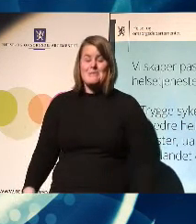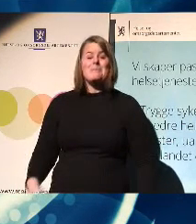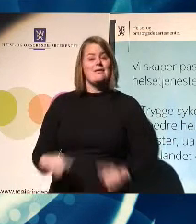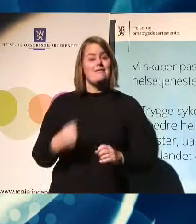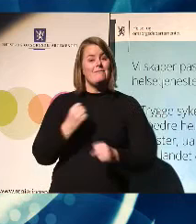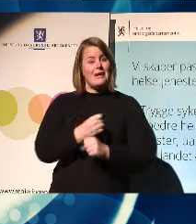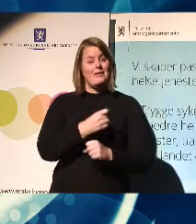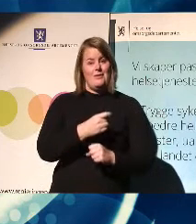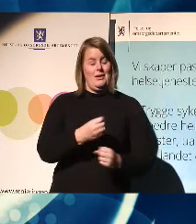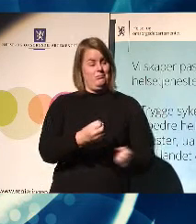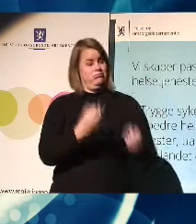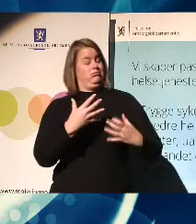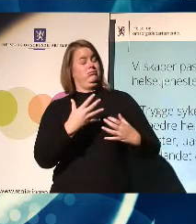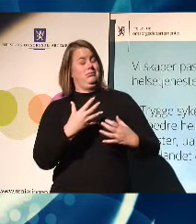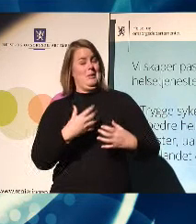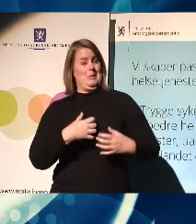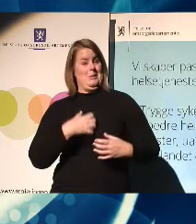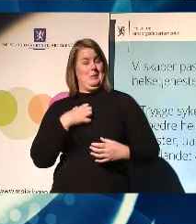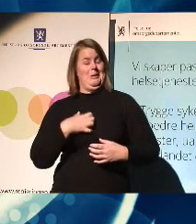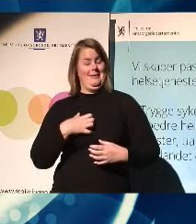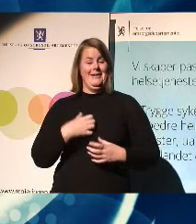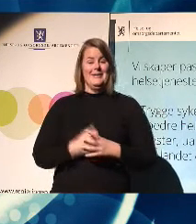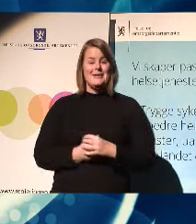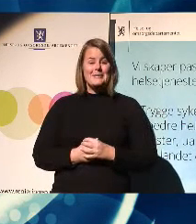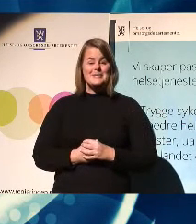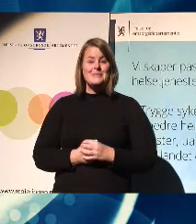stort inntrykk på meg. Det